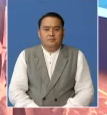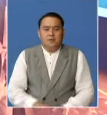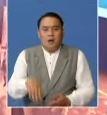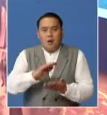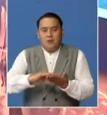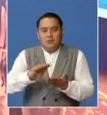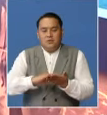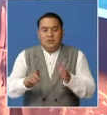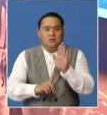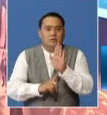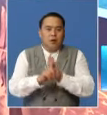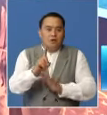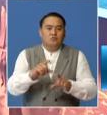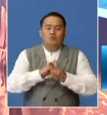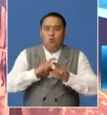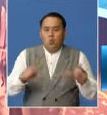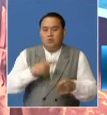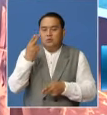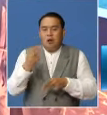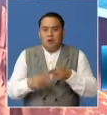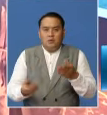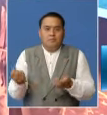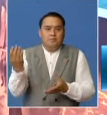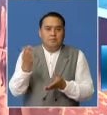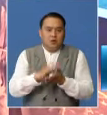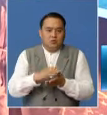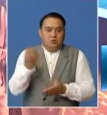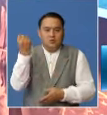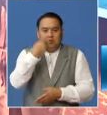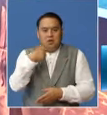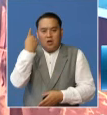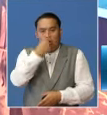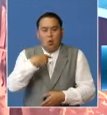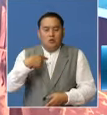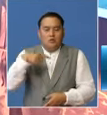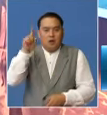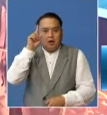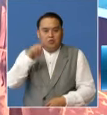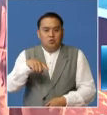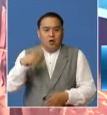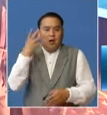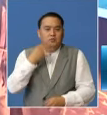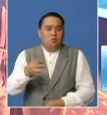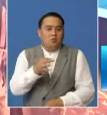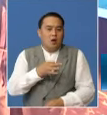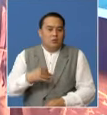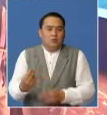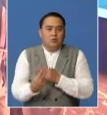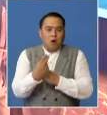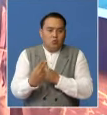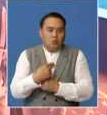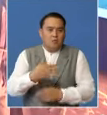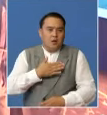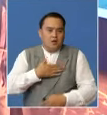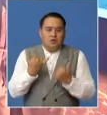Писать я начал со школьной скамьи. Позже, закончив учебу, познакомился с известными поэтами и писателями ЖТСУ. Они меня многому научили